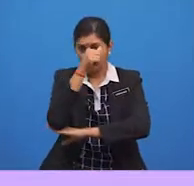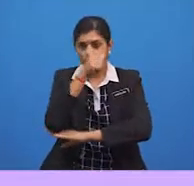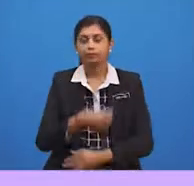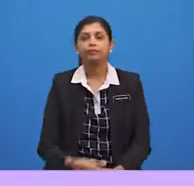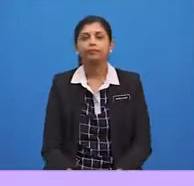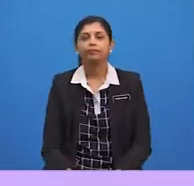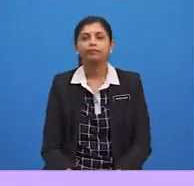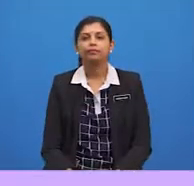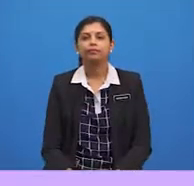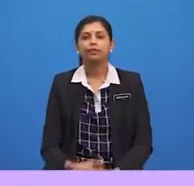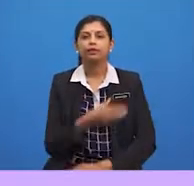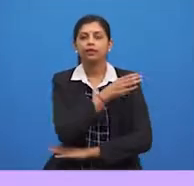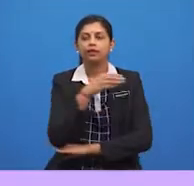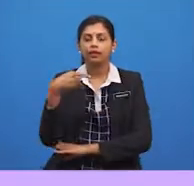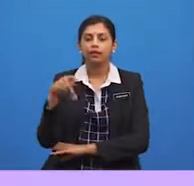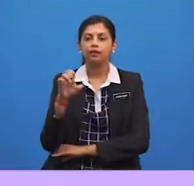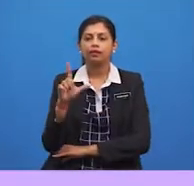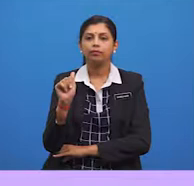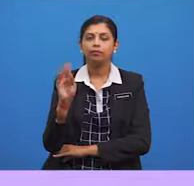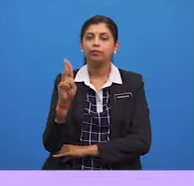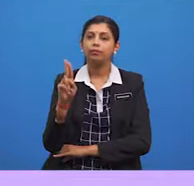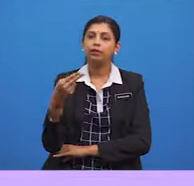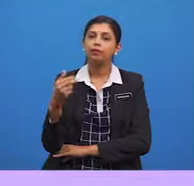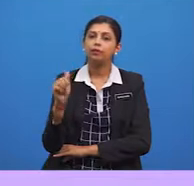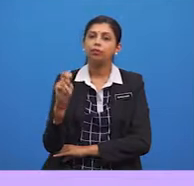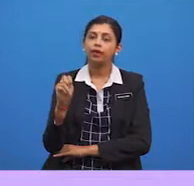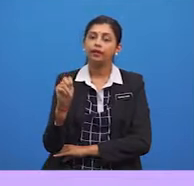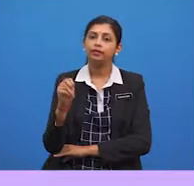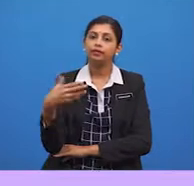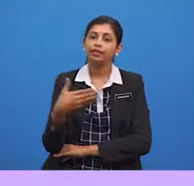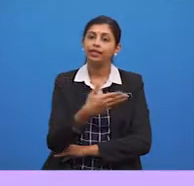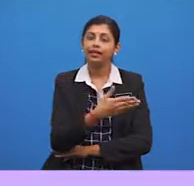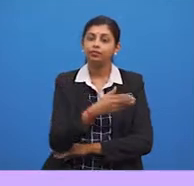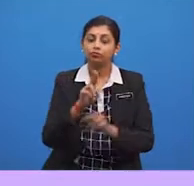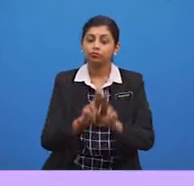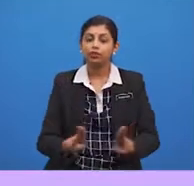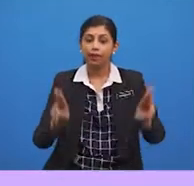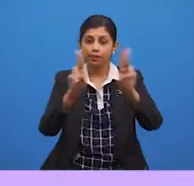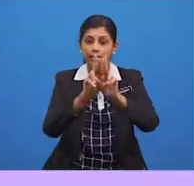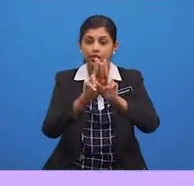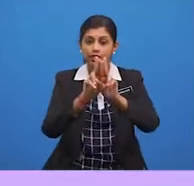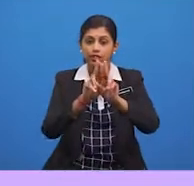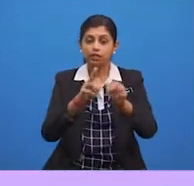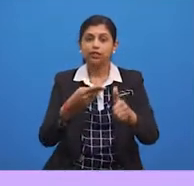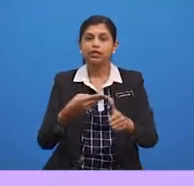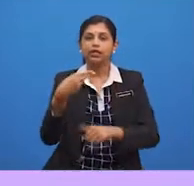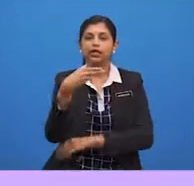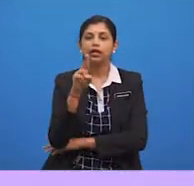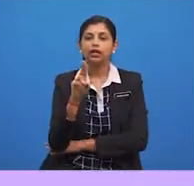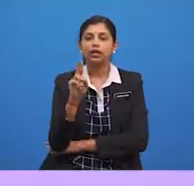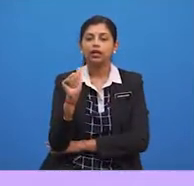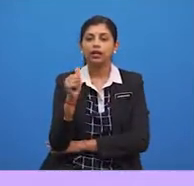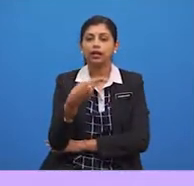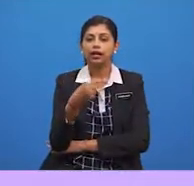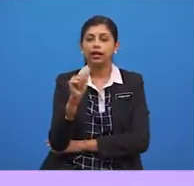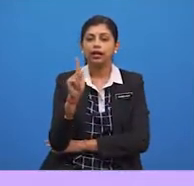juga pelabuhan perikanan utama di Jepun, iaitu Hakodate,